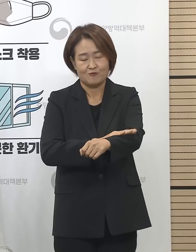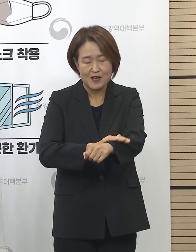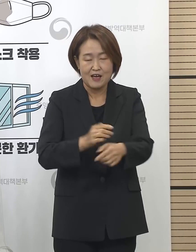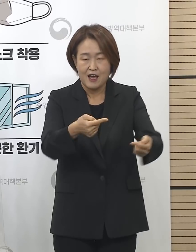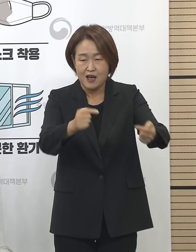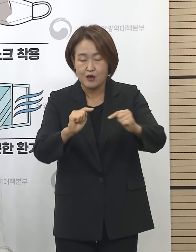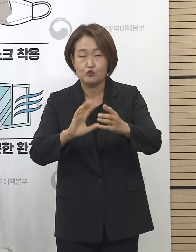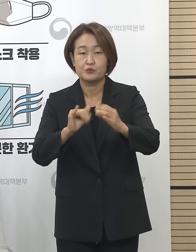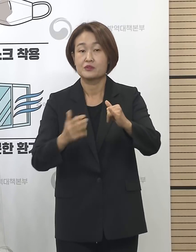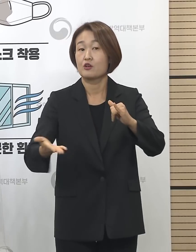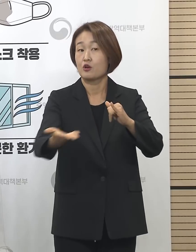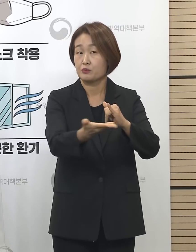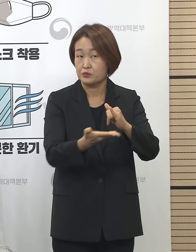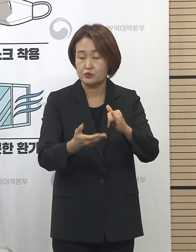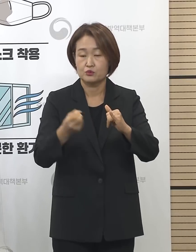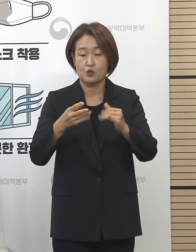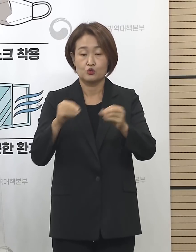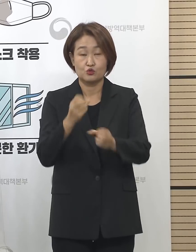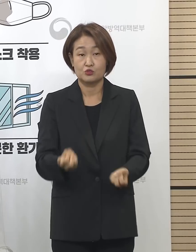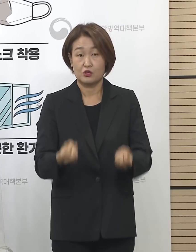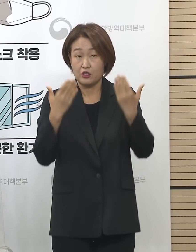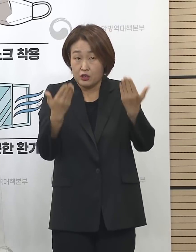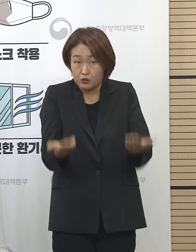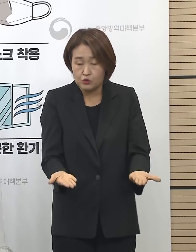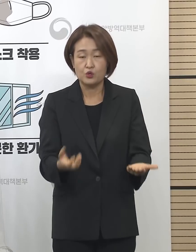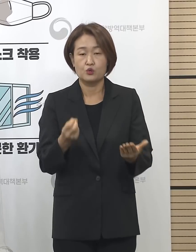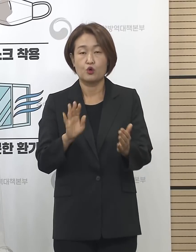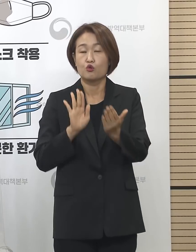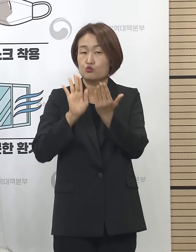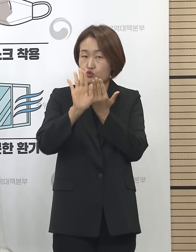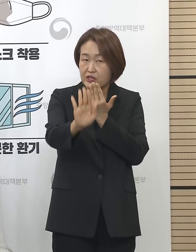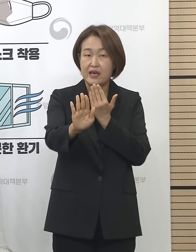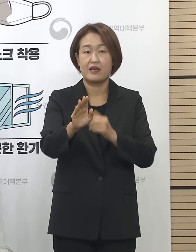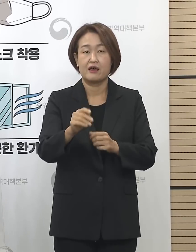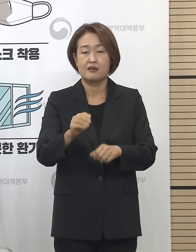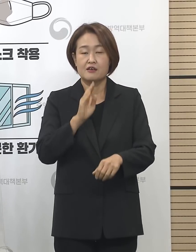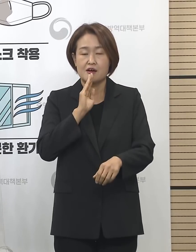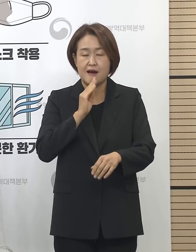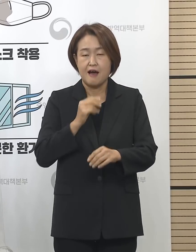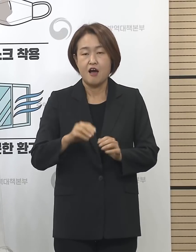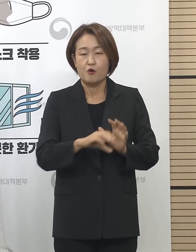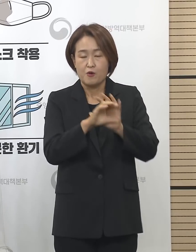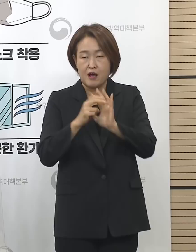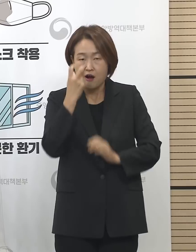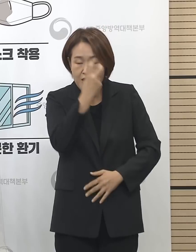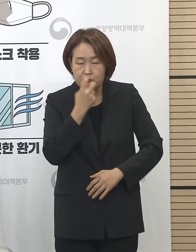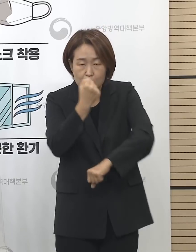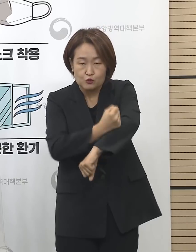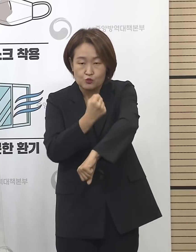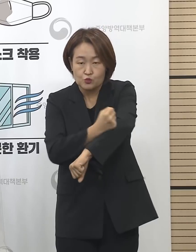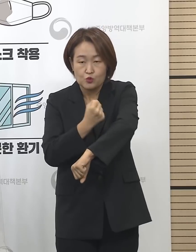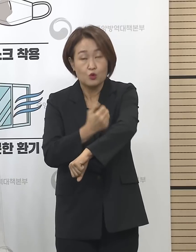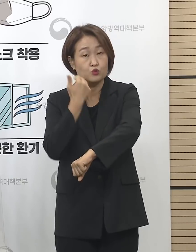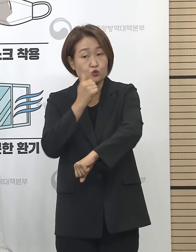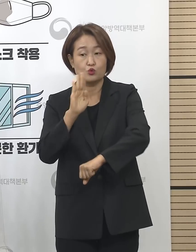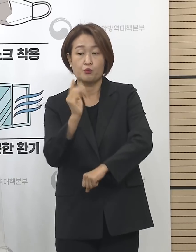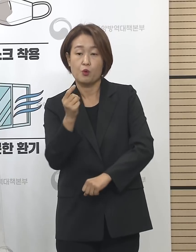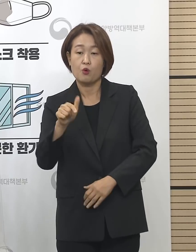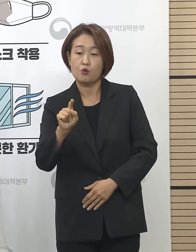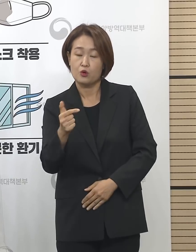주신 국민들과 또 추석 연휴 그리고 그 이후 기간에도 적극적으로 검사를 시행해 주신